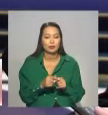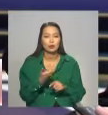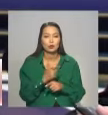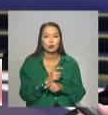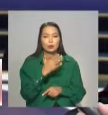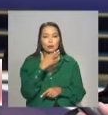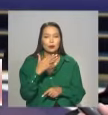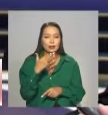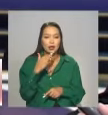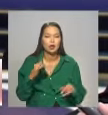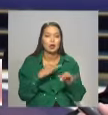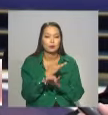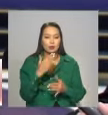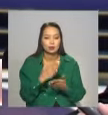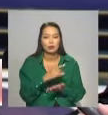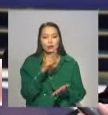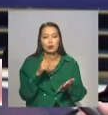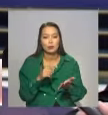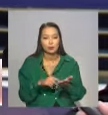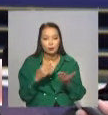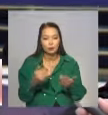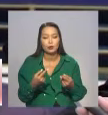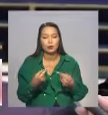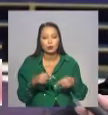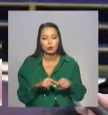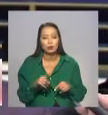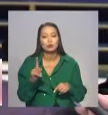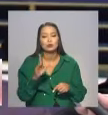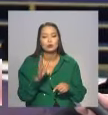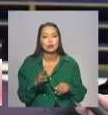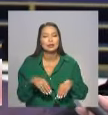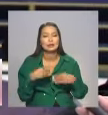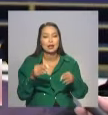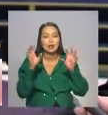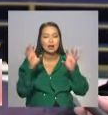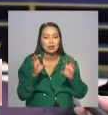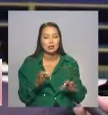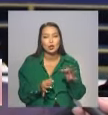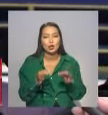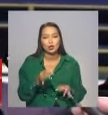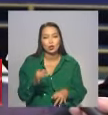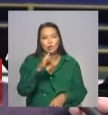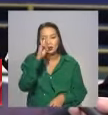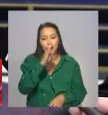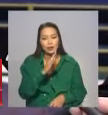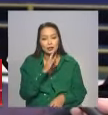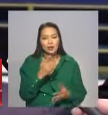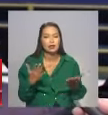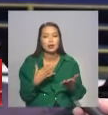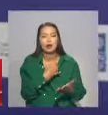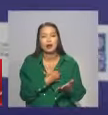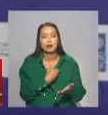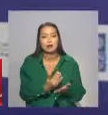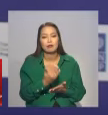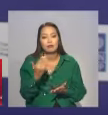много обсуждений и вопросов идет вокруг того, что даст Конституционный суд Республики Казахстан, каково его основное